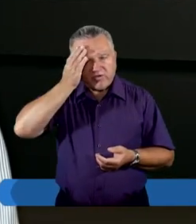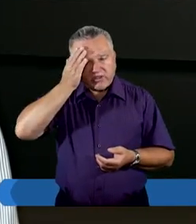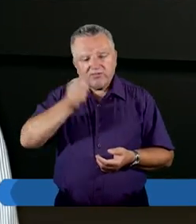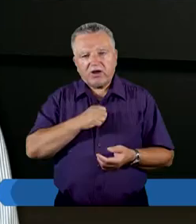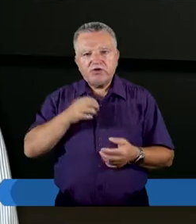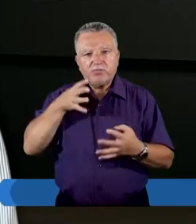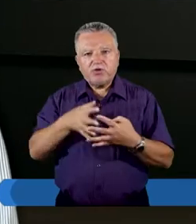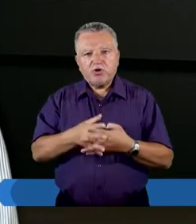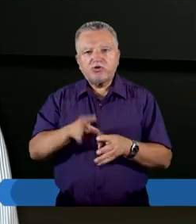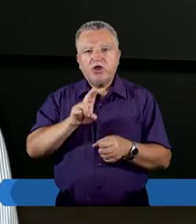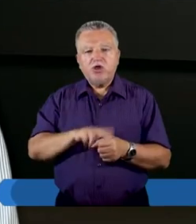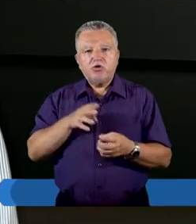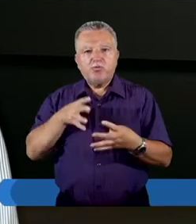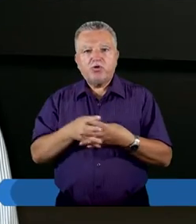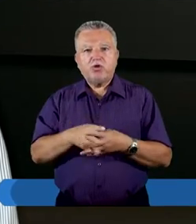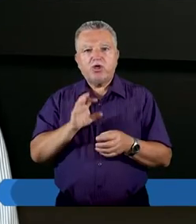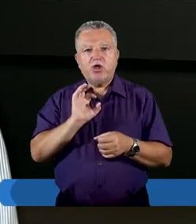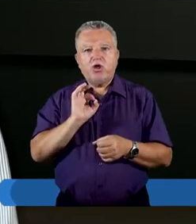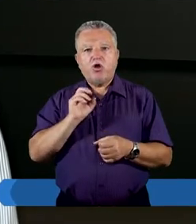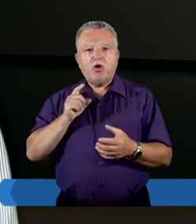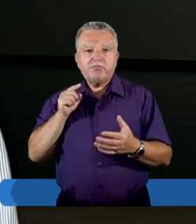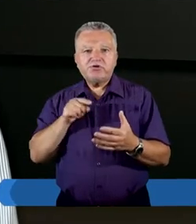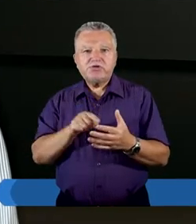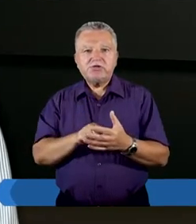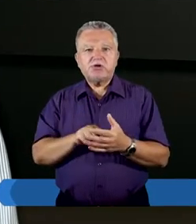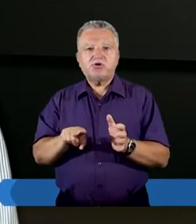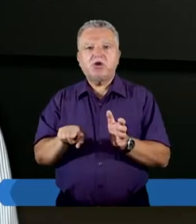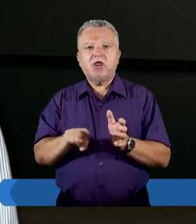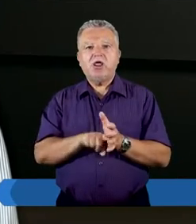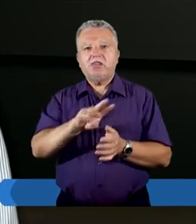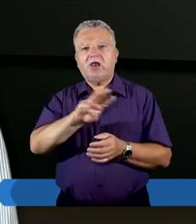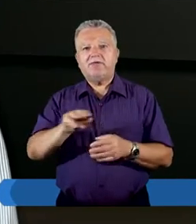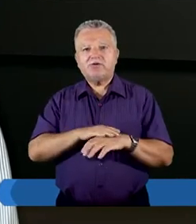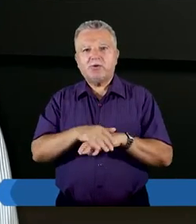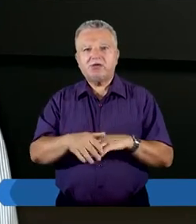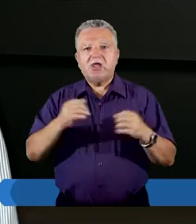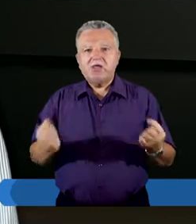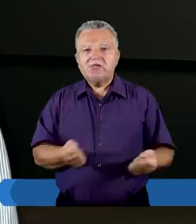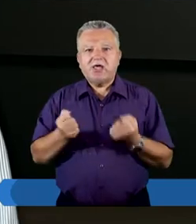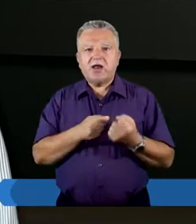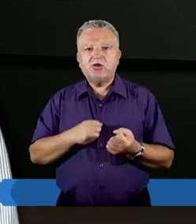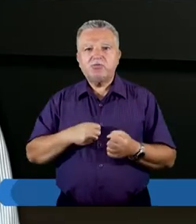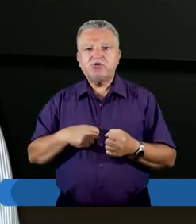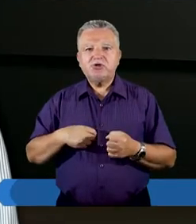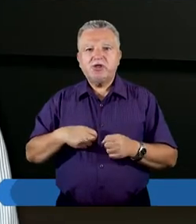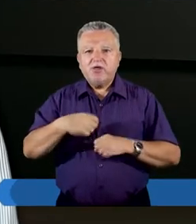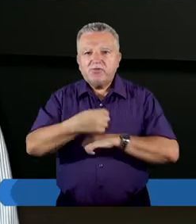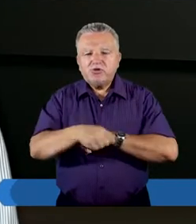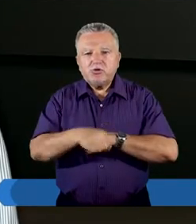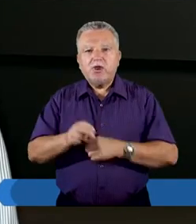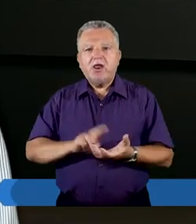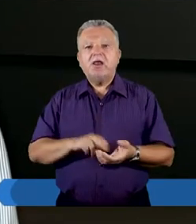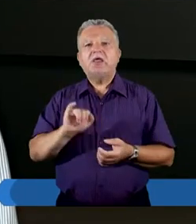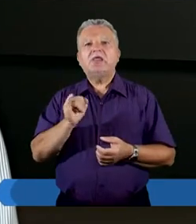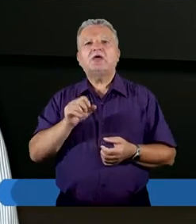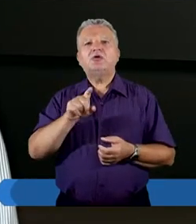prorocy, którzy prorokowali o przeznaczonej dla was łasce, starając się wybadać, na który albo